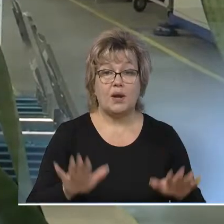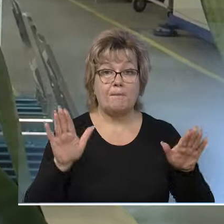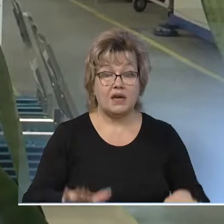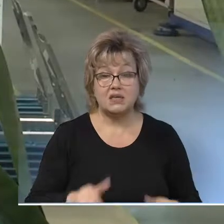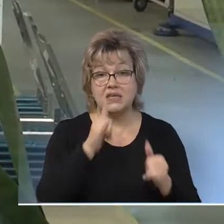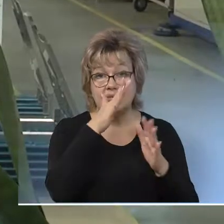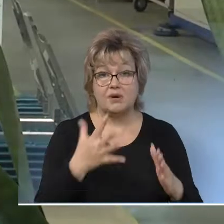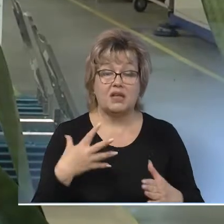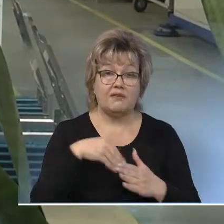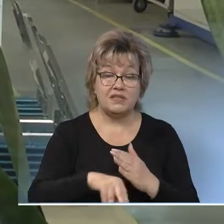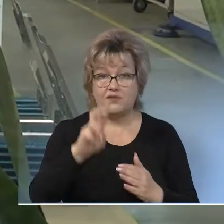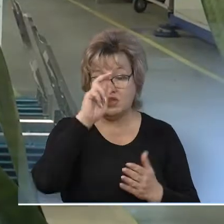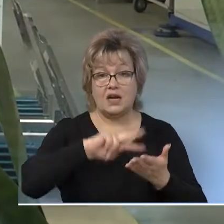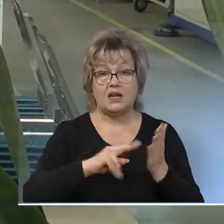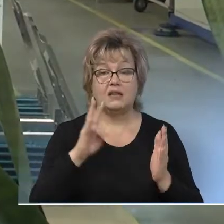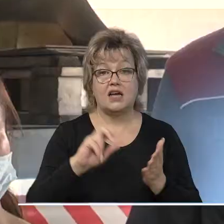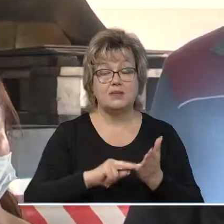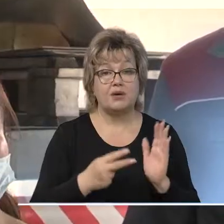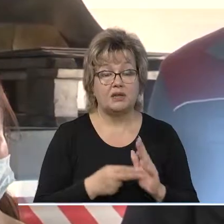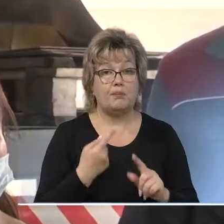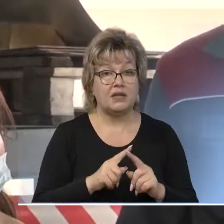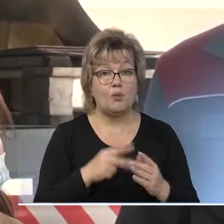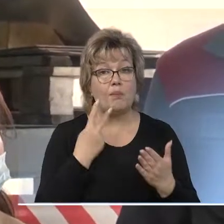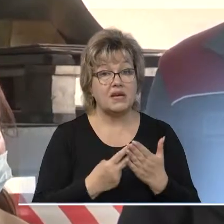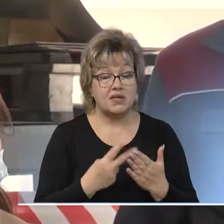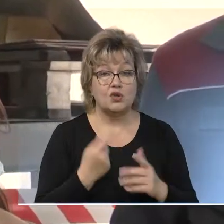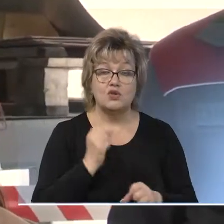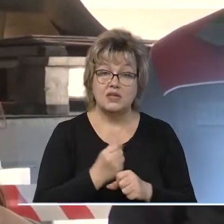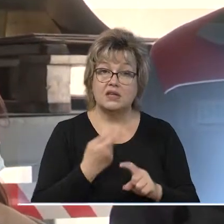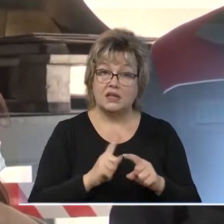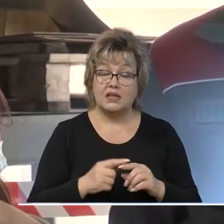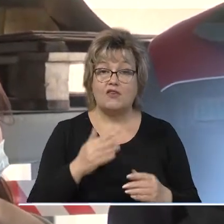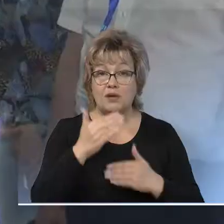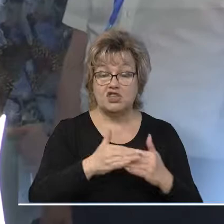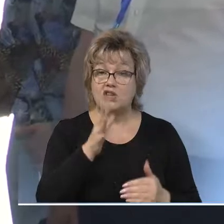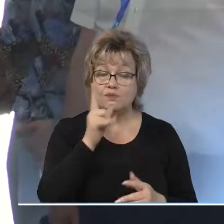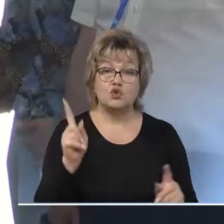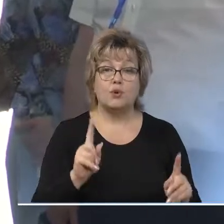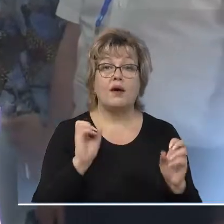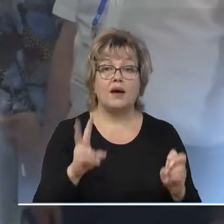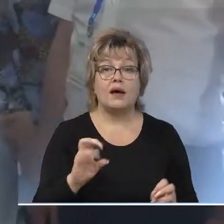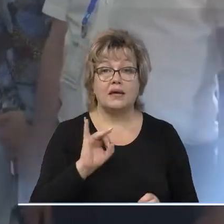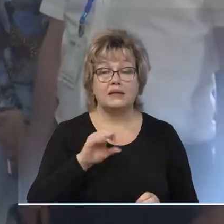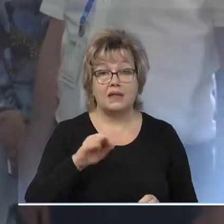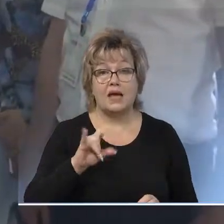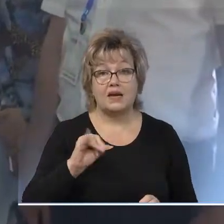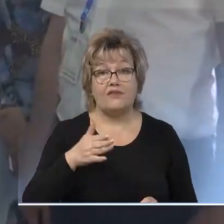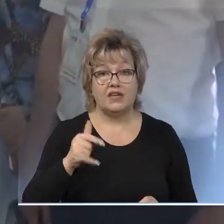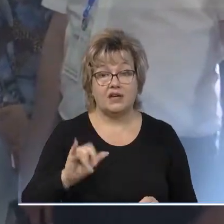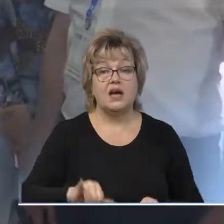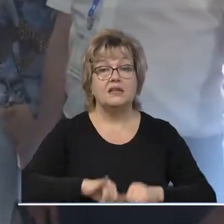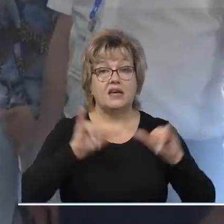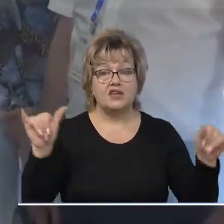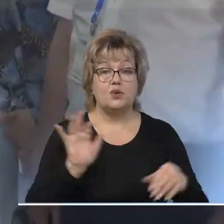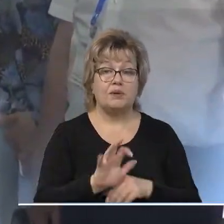напольных покрытий, не смогла войти в федеральный нацпроект по этому показателю, но сделает это в ближайшее время, чтобы, как и «Террафрига»,